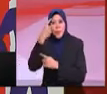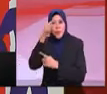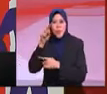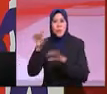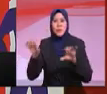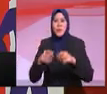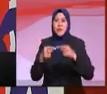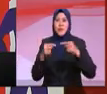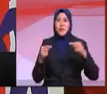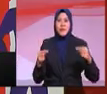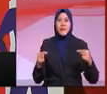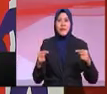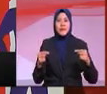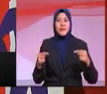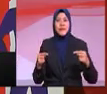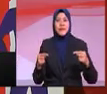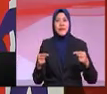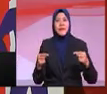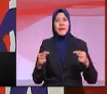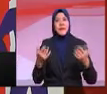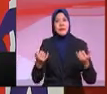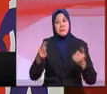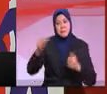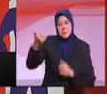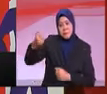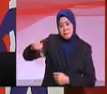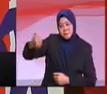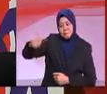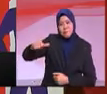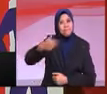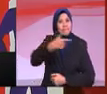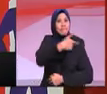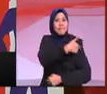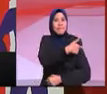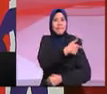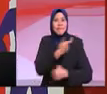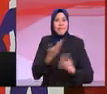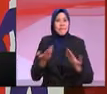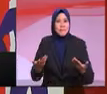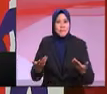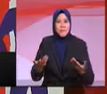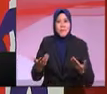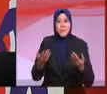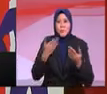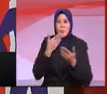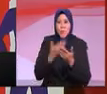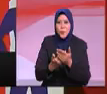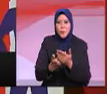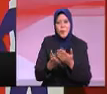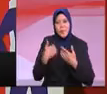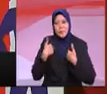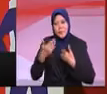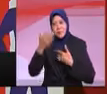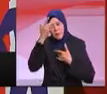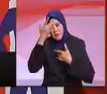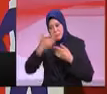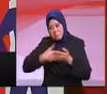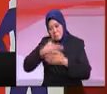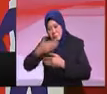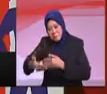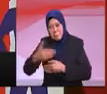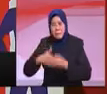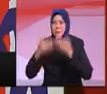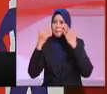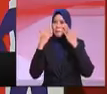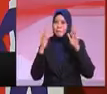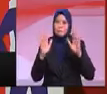membuat satu keputusan dari segi keberkesanan dan juga dari segi kesan samping vaksin tersebut.